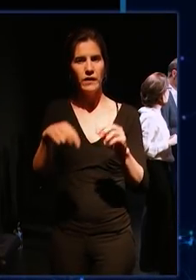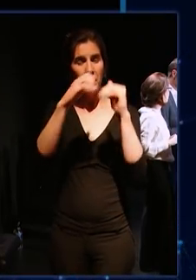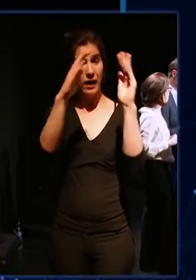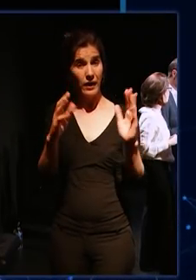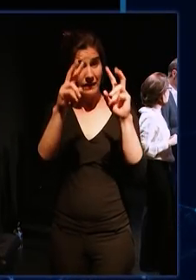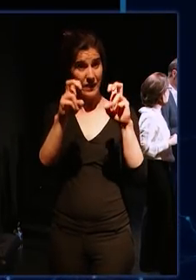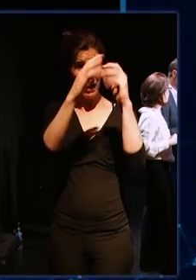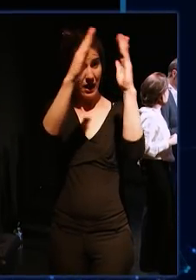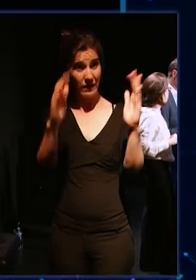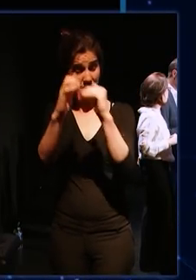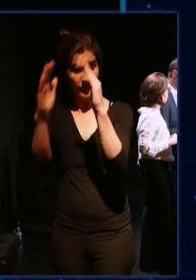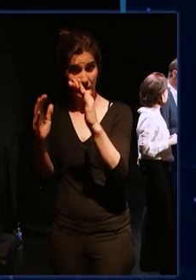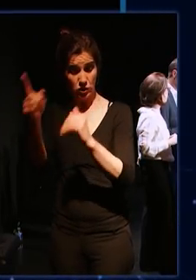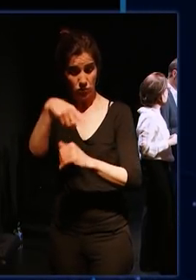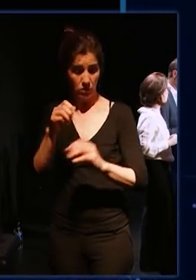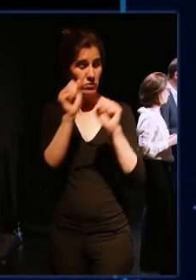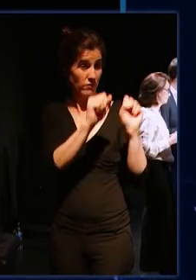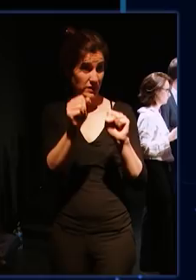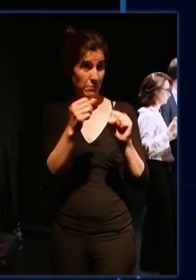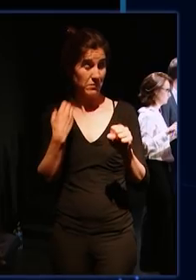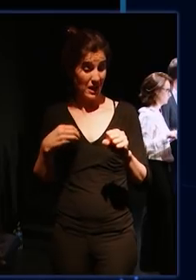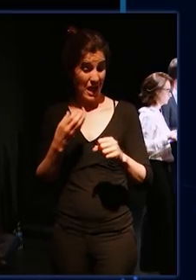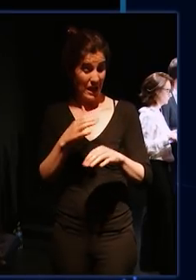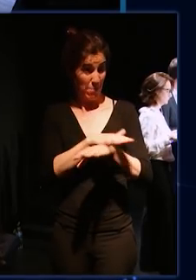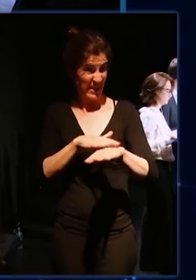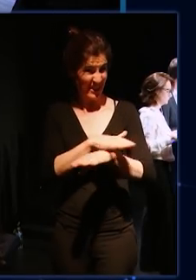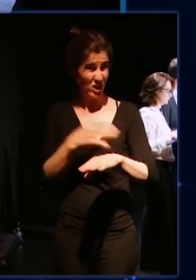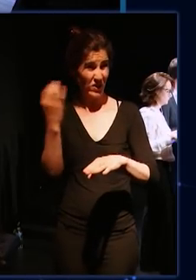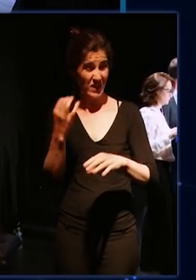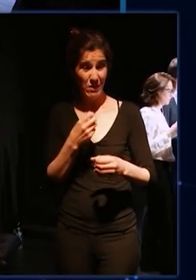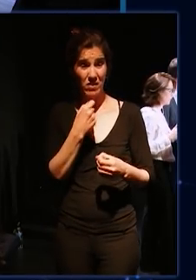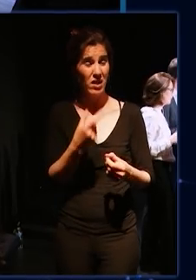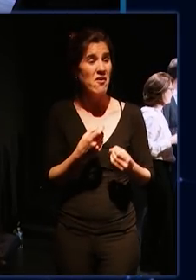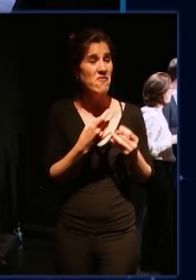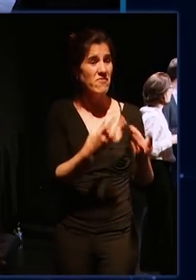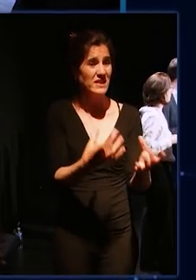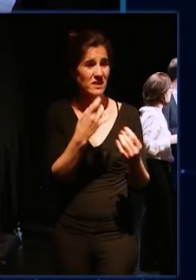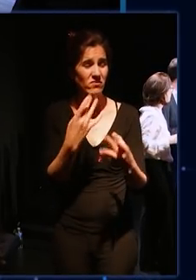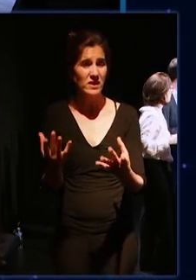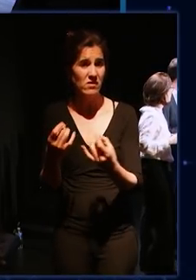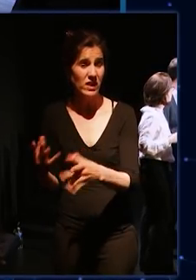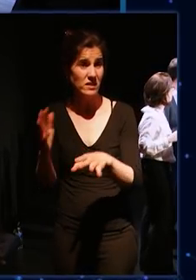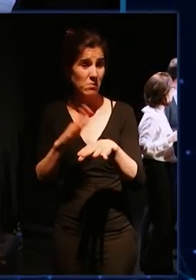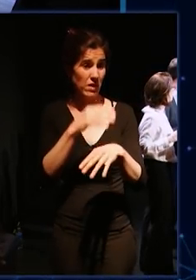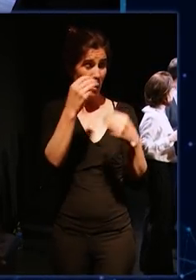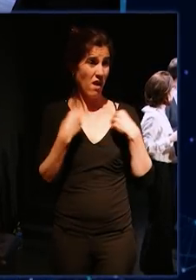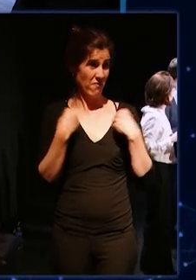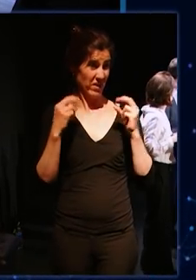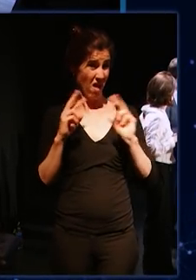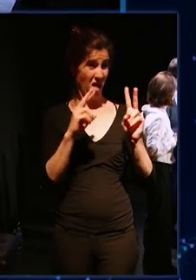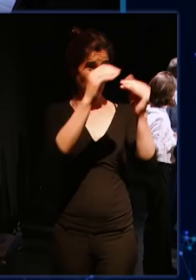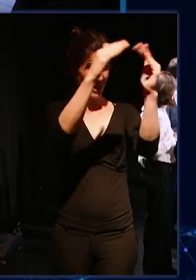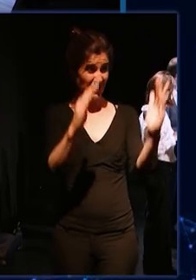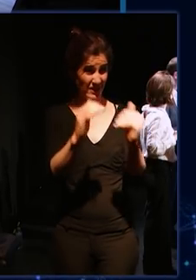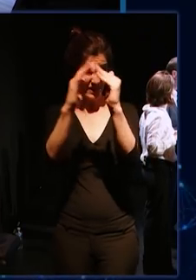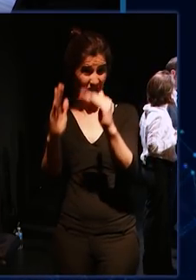defensant, l'administració ha de facilitar la vida de les entitats. En aquest sentit, hi hem donat suport al màxim a la